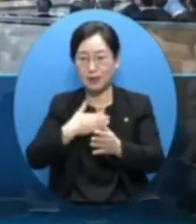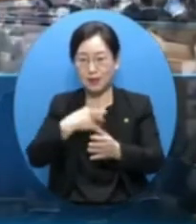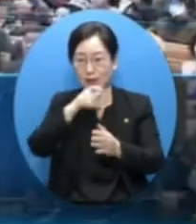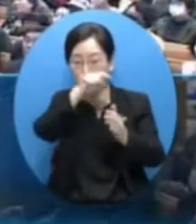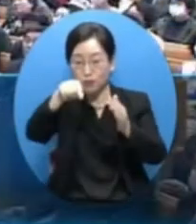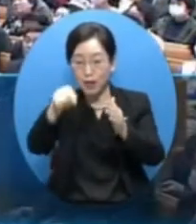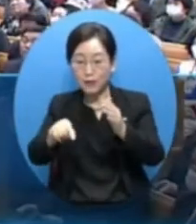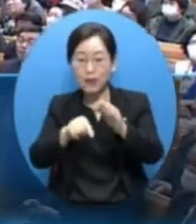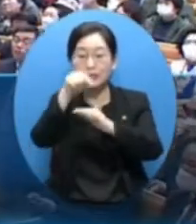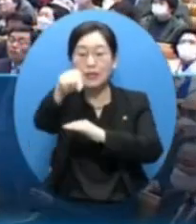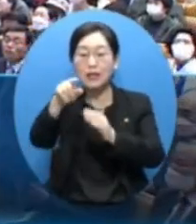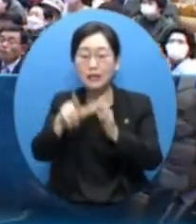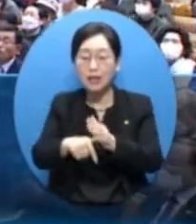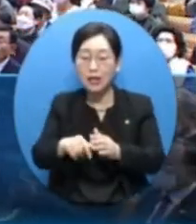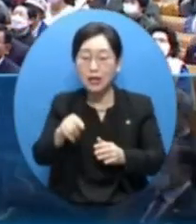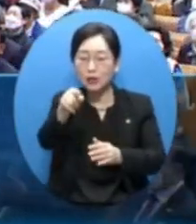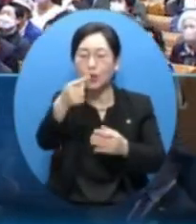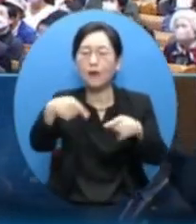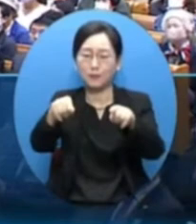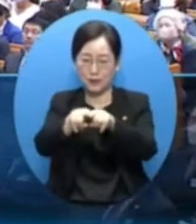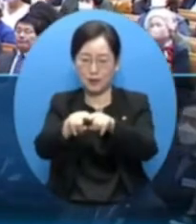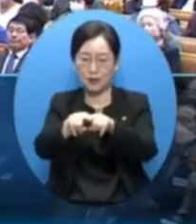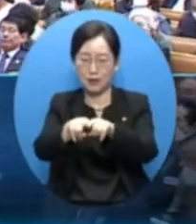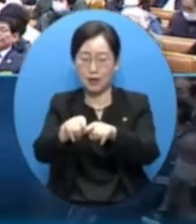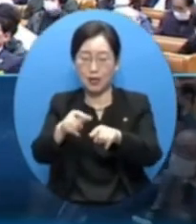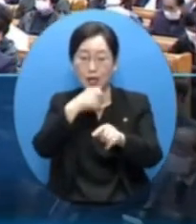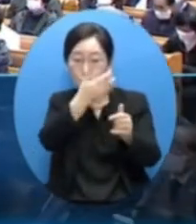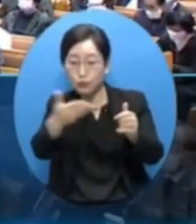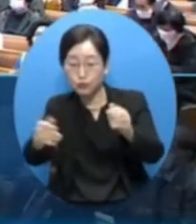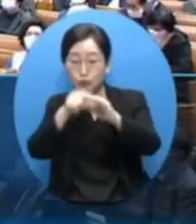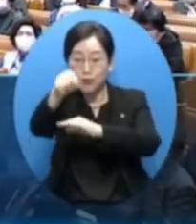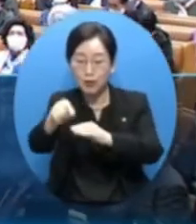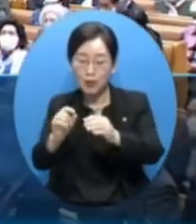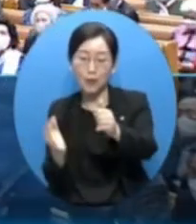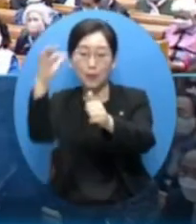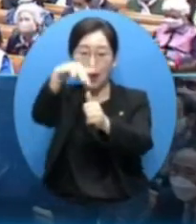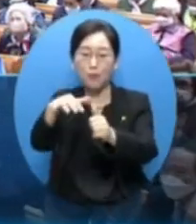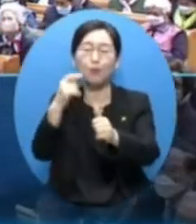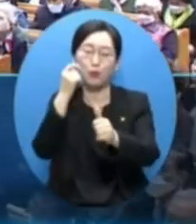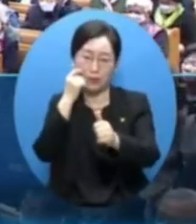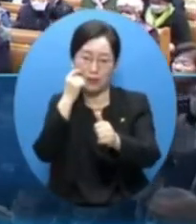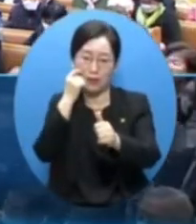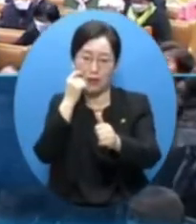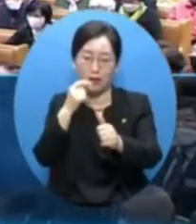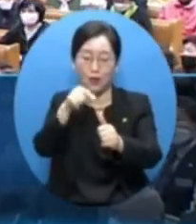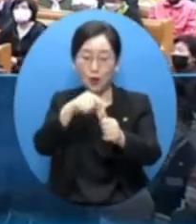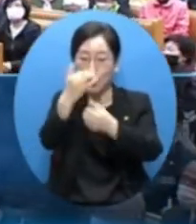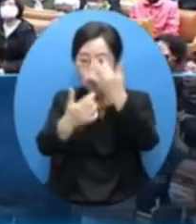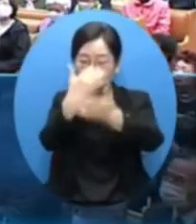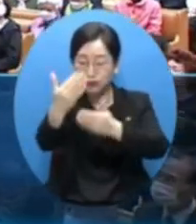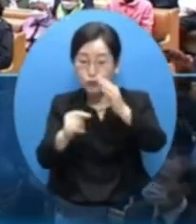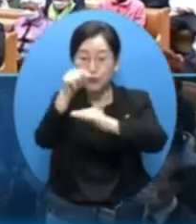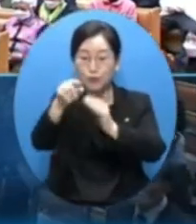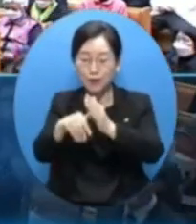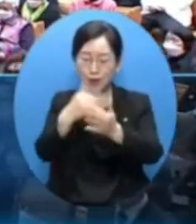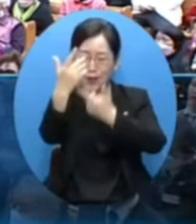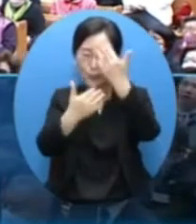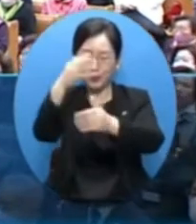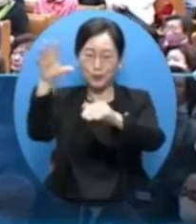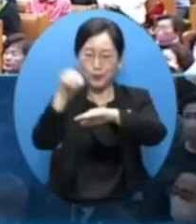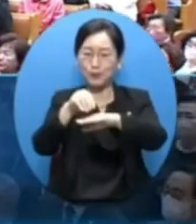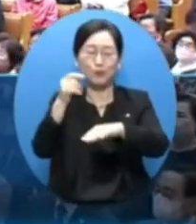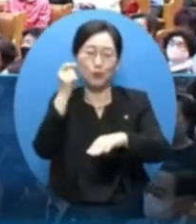가운데로 지날 때 내가 너와 함께 할 것이라. 강을 건널 때 물이 너를 침몰하지 못할 것이며 내가 불 가운데로 지날 때 타지도 아니할